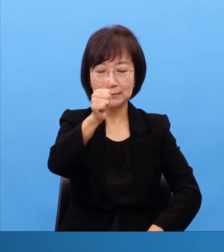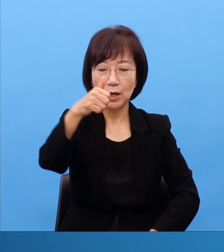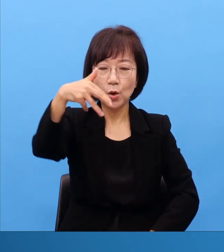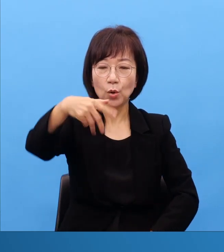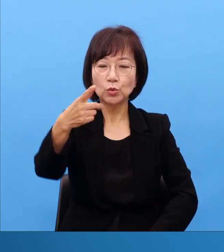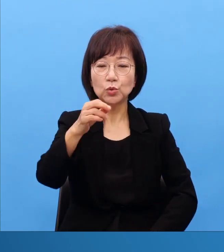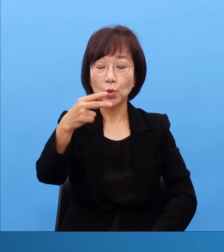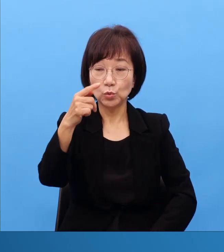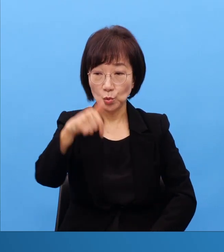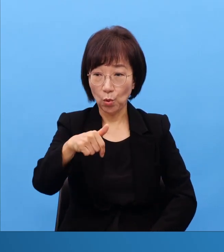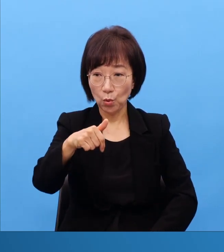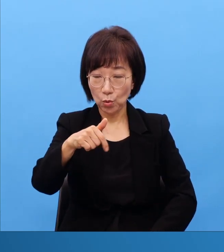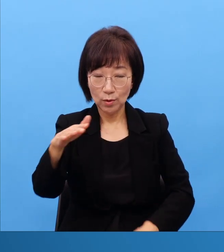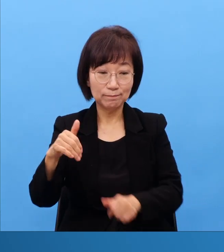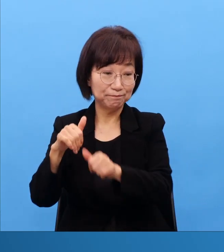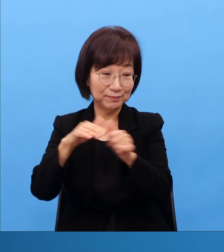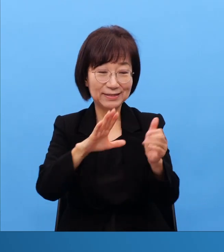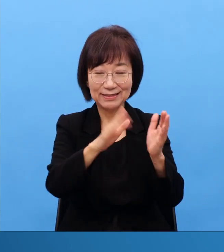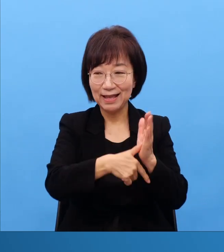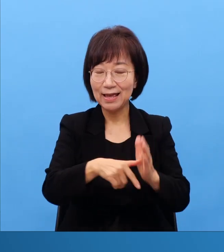로마 황제의 흉상을 놓고